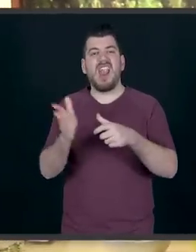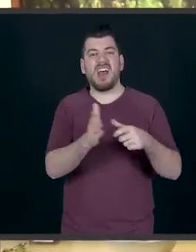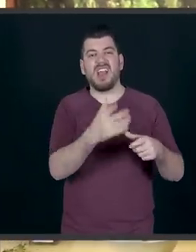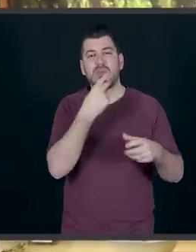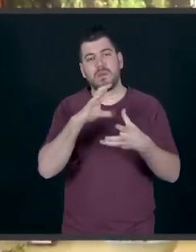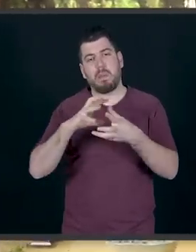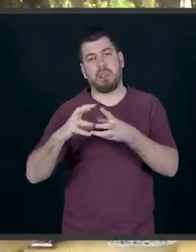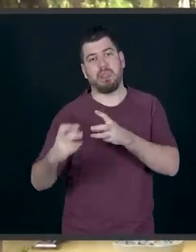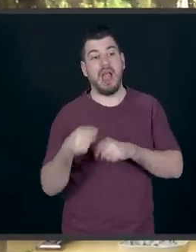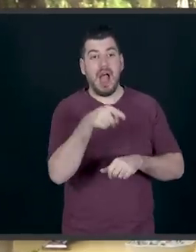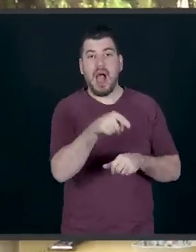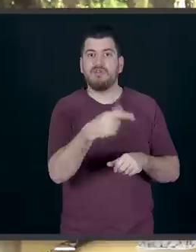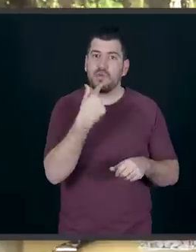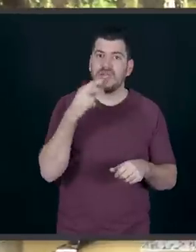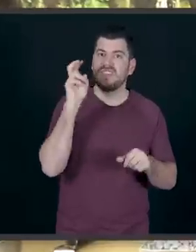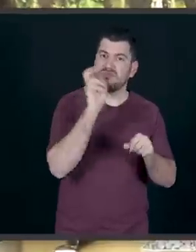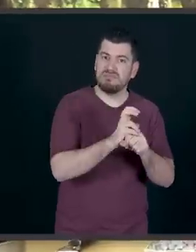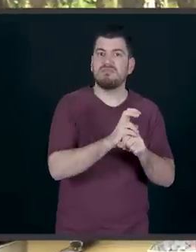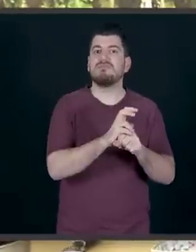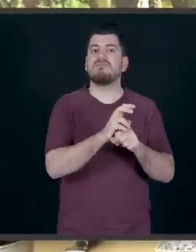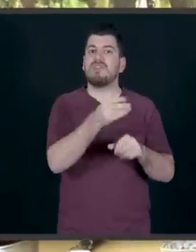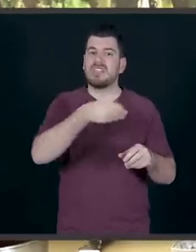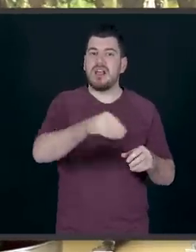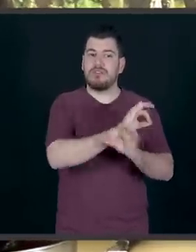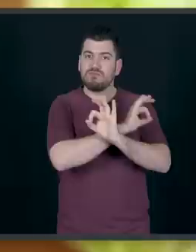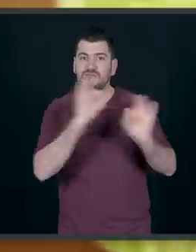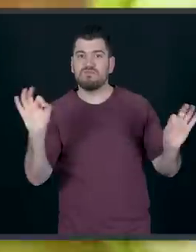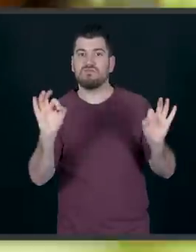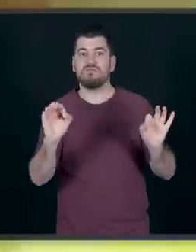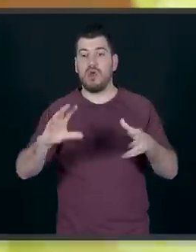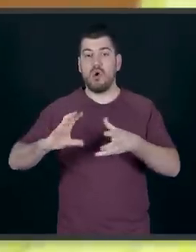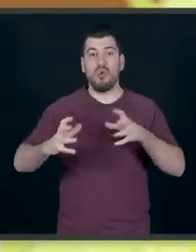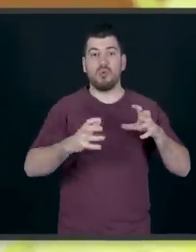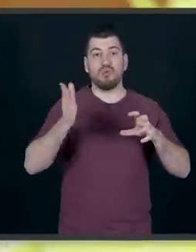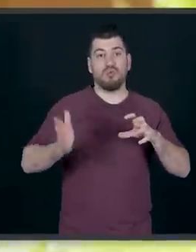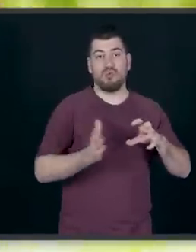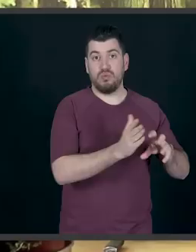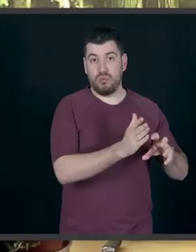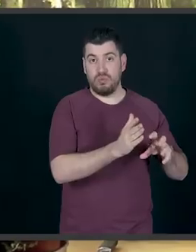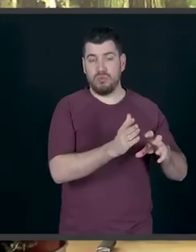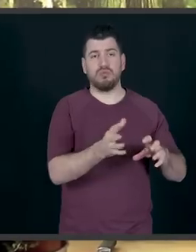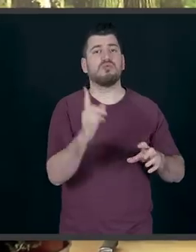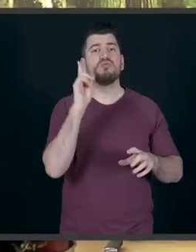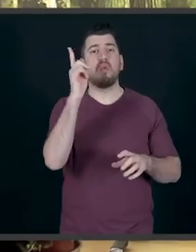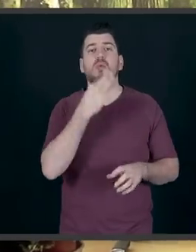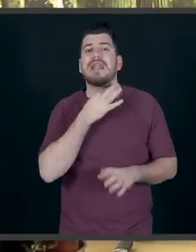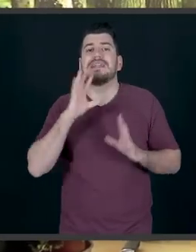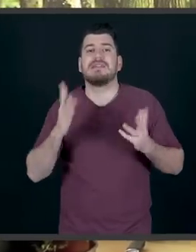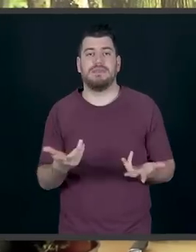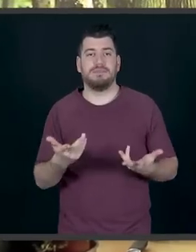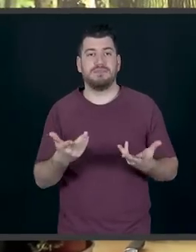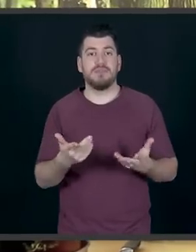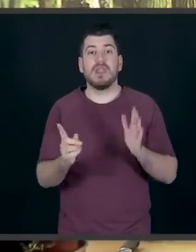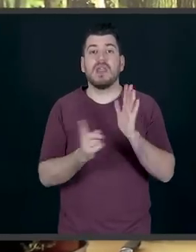να πεθαίνουν. Αυτό είναι πιο ανθεκτικό γενικά. Άρα, το iceberg, το μόνο που χρειάζεται να το κάνουμε